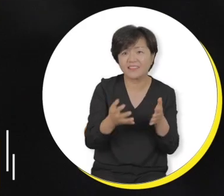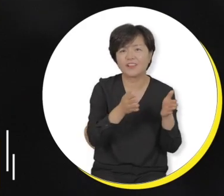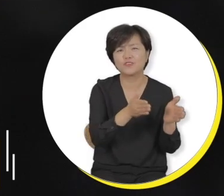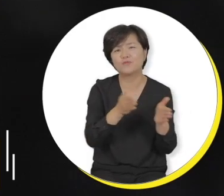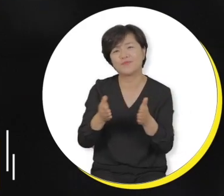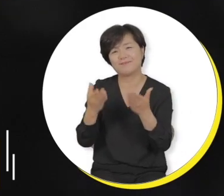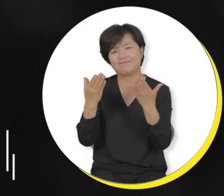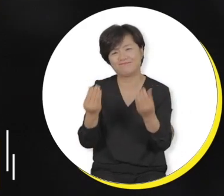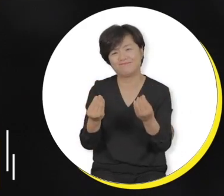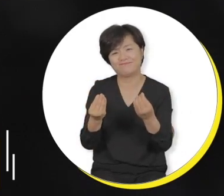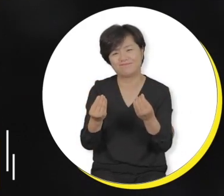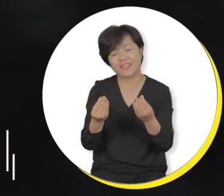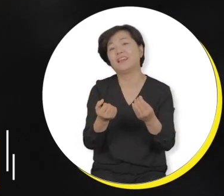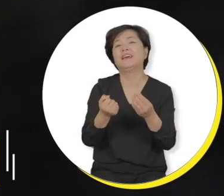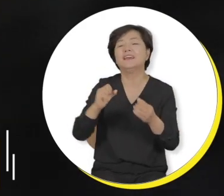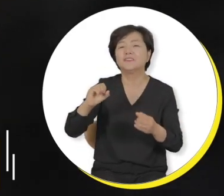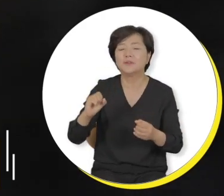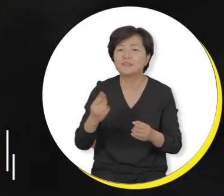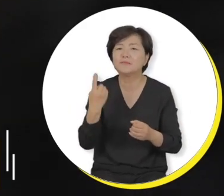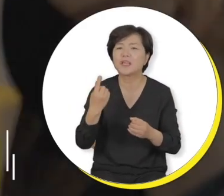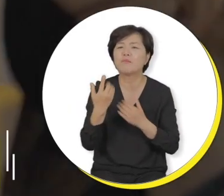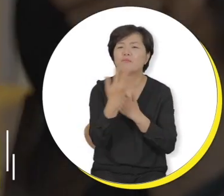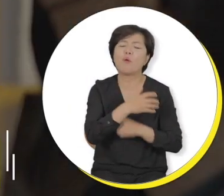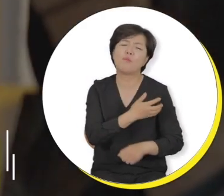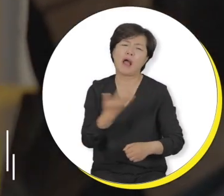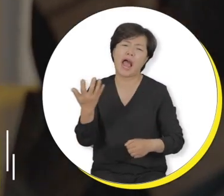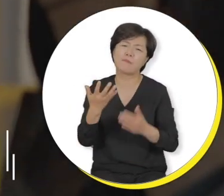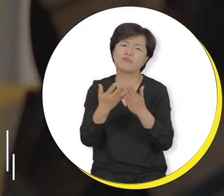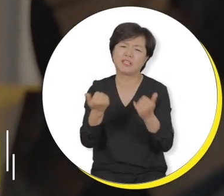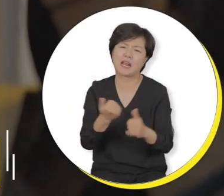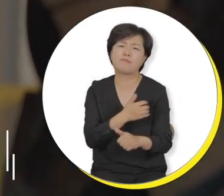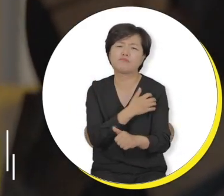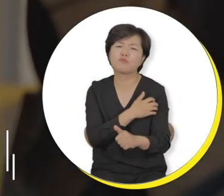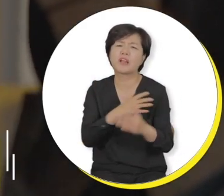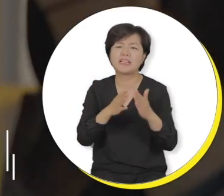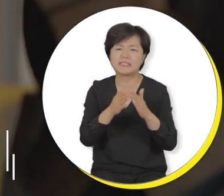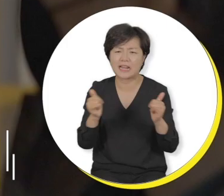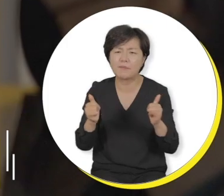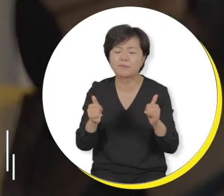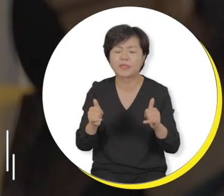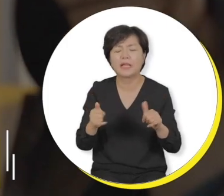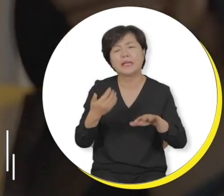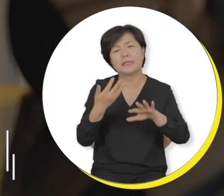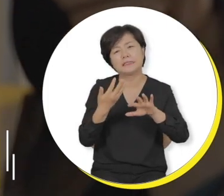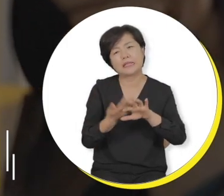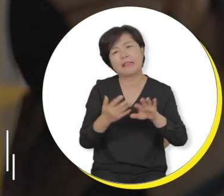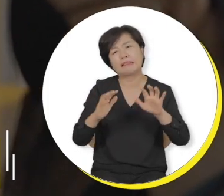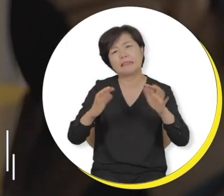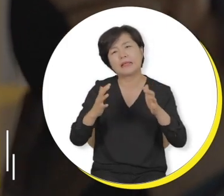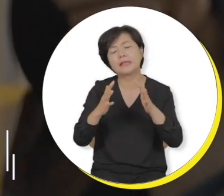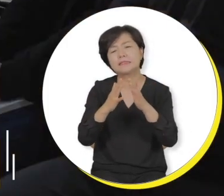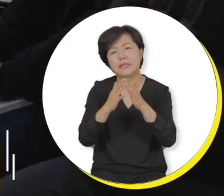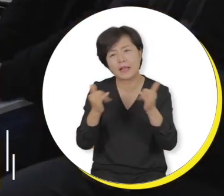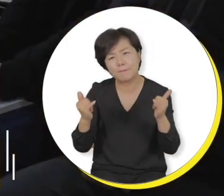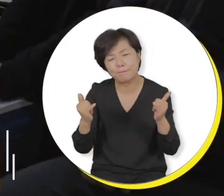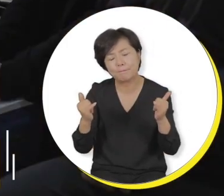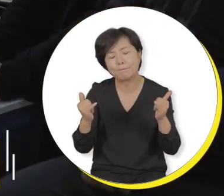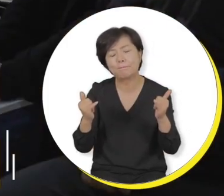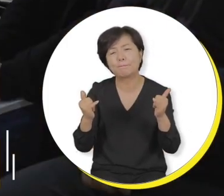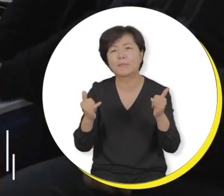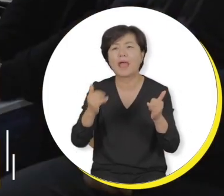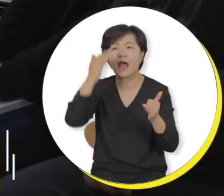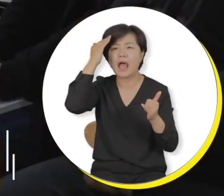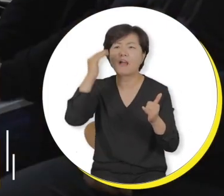행사들을 준비를 했던 것 같아요. 그러다 보니까 몸이 불편하신 분들 또는 이제 외국에서